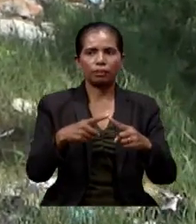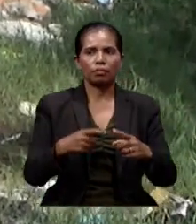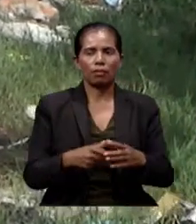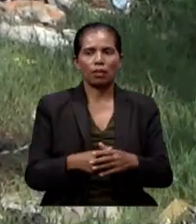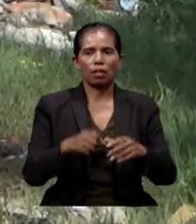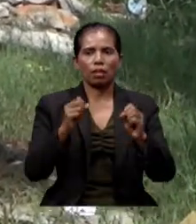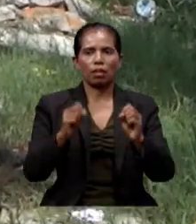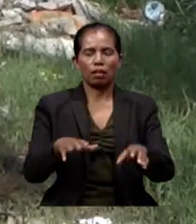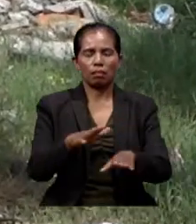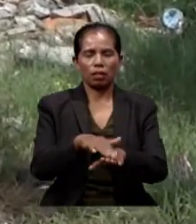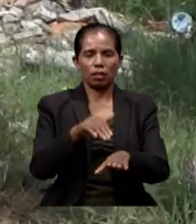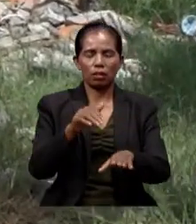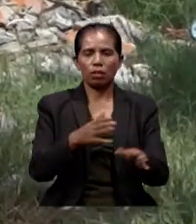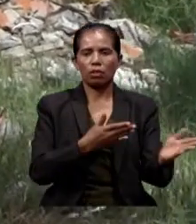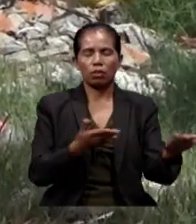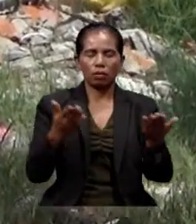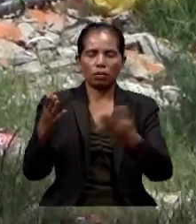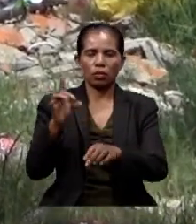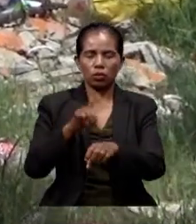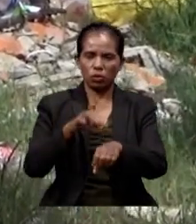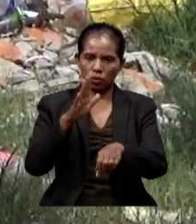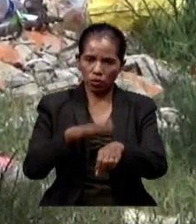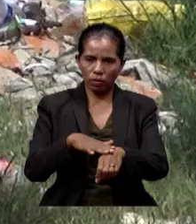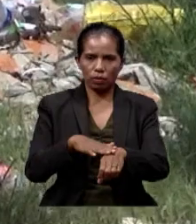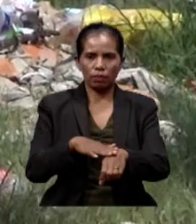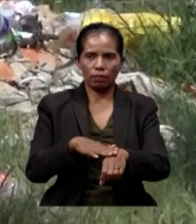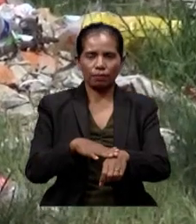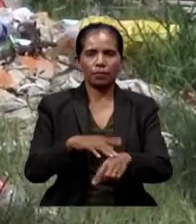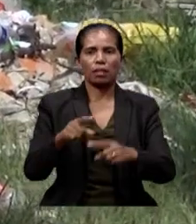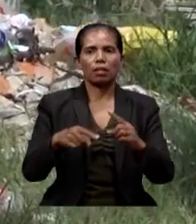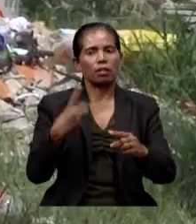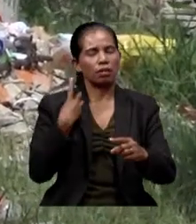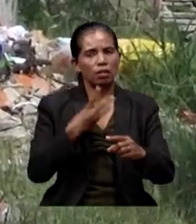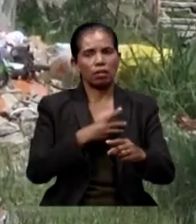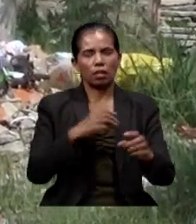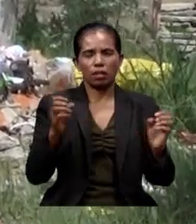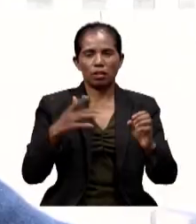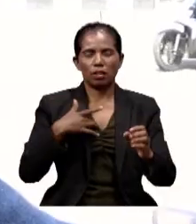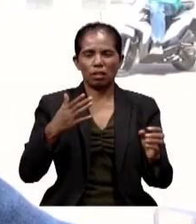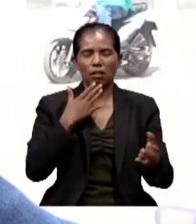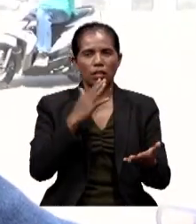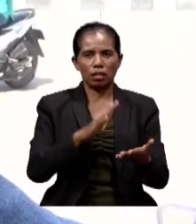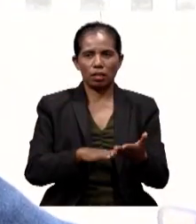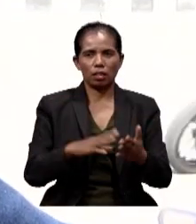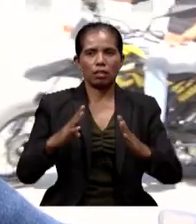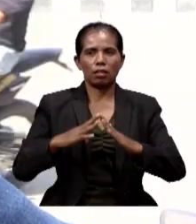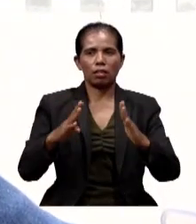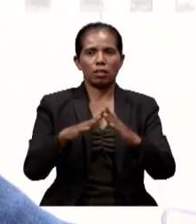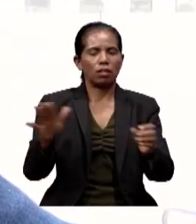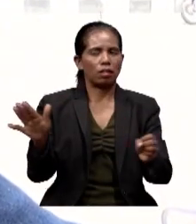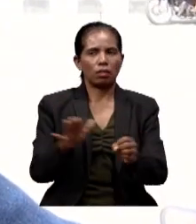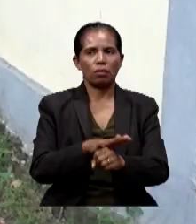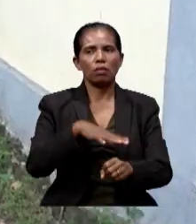dele dara moos susu, ite sende kata ba ita la confortável o hira ita ne capital dire na kono ho